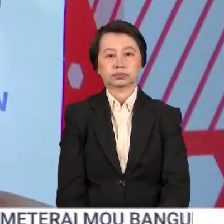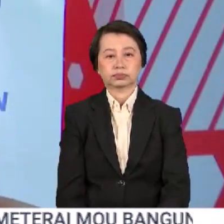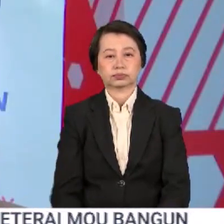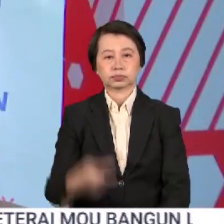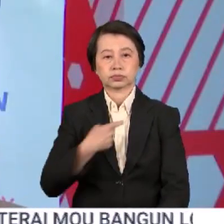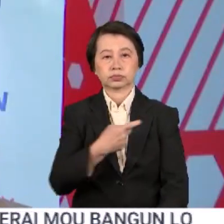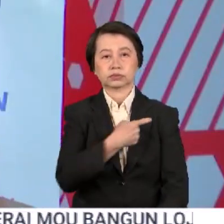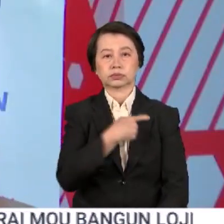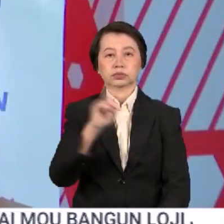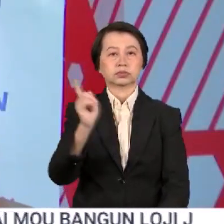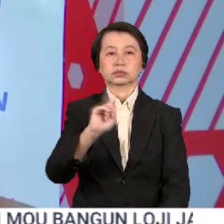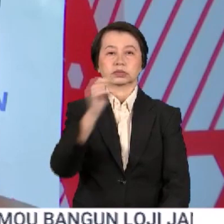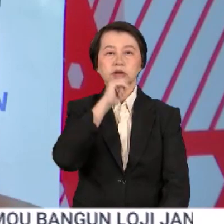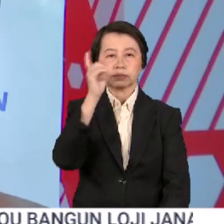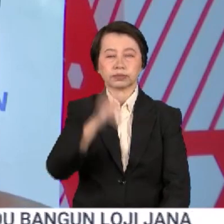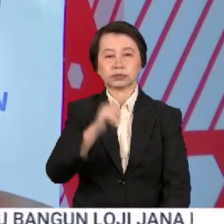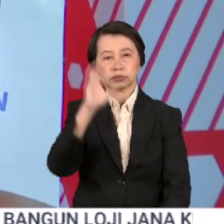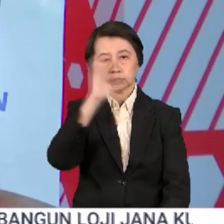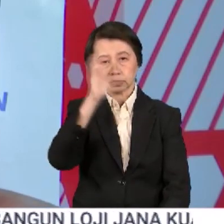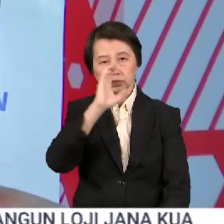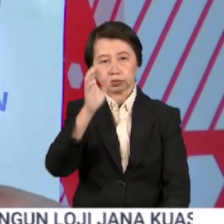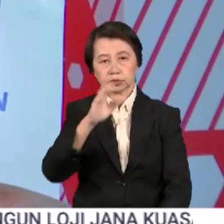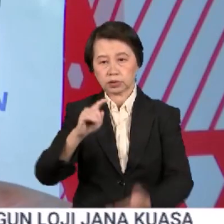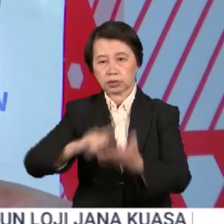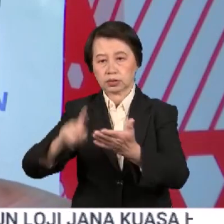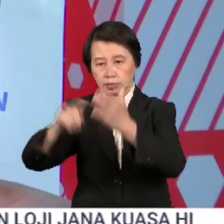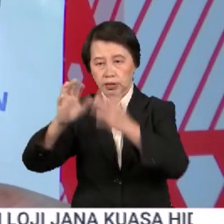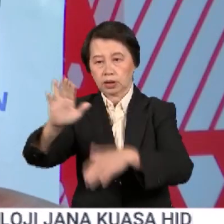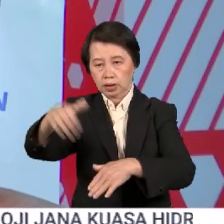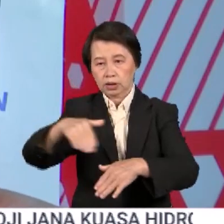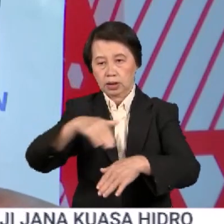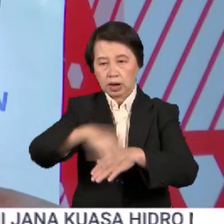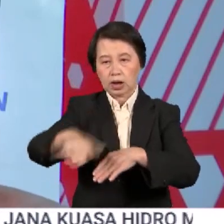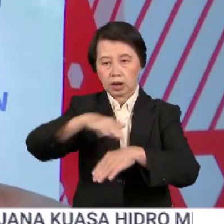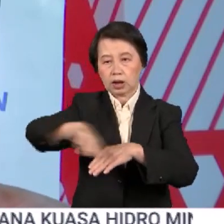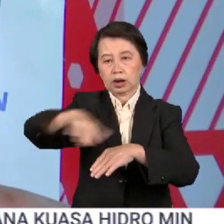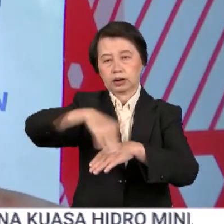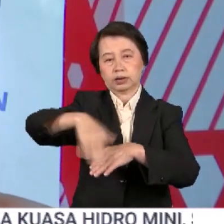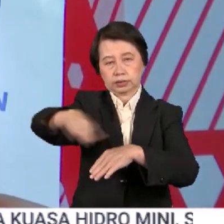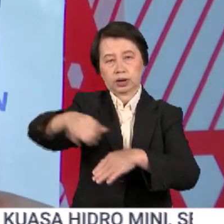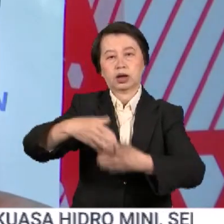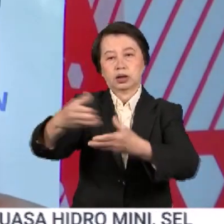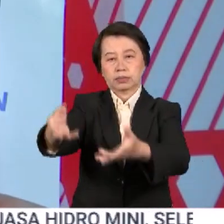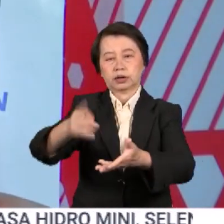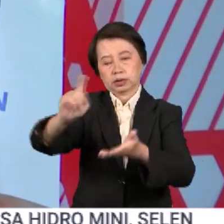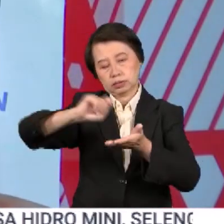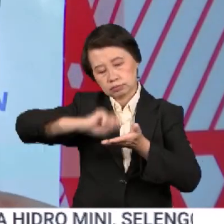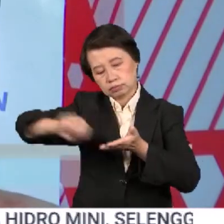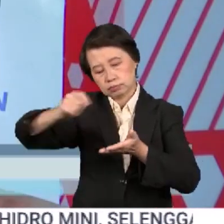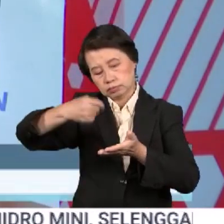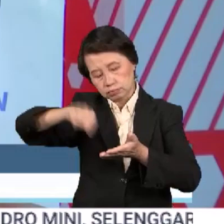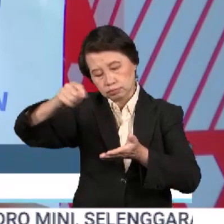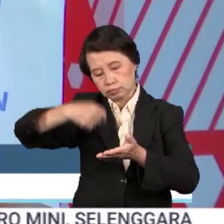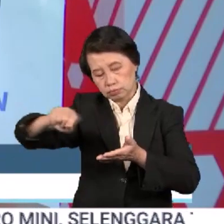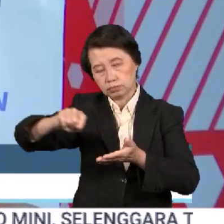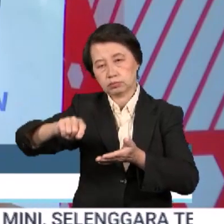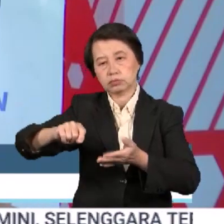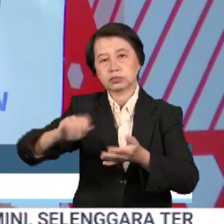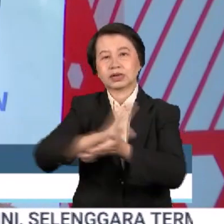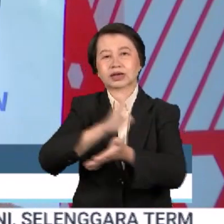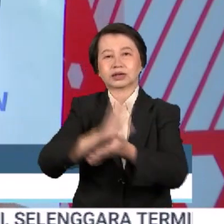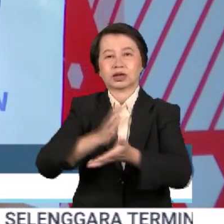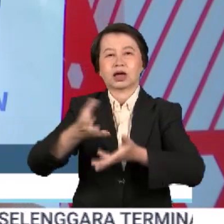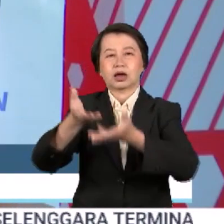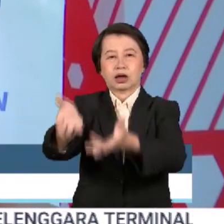tak perlu nak jari itu secara kopi Oke